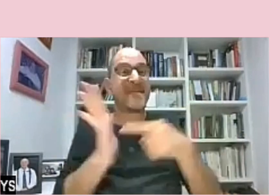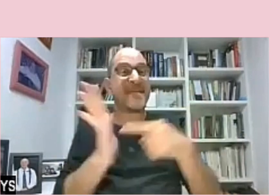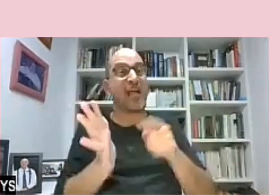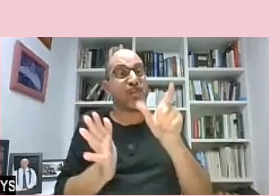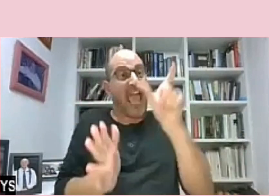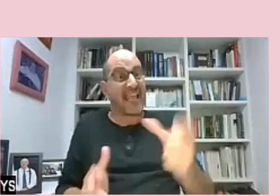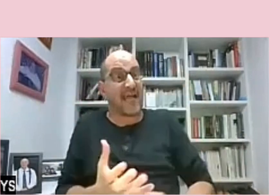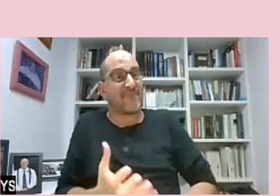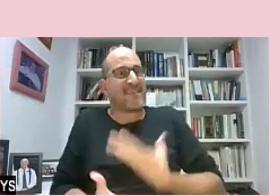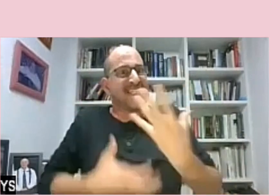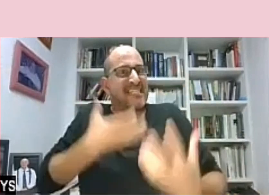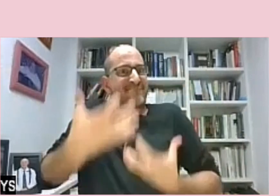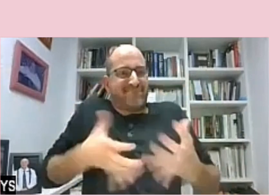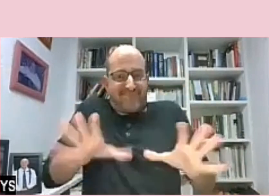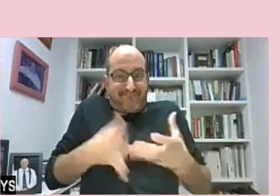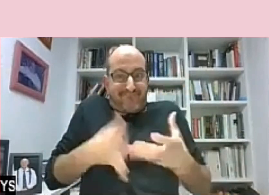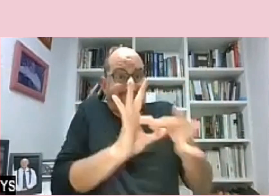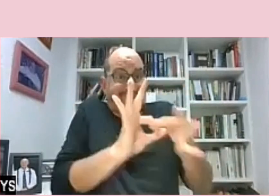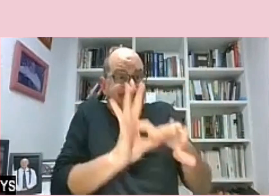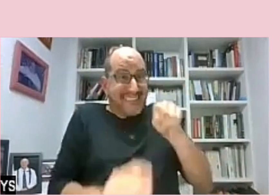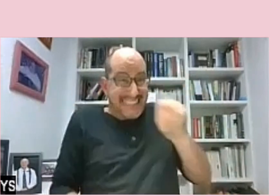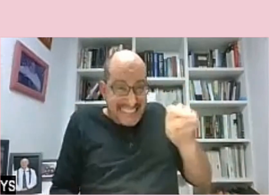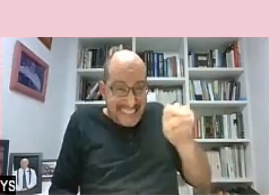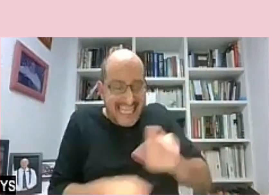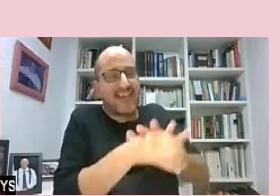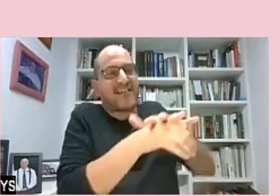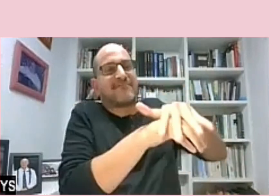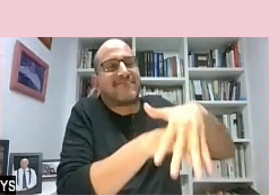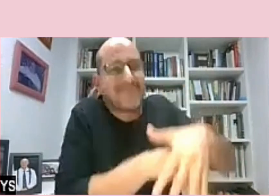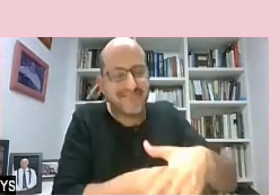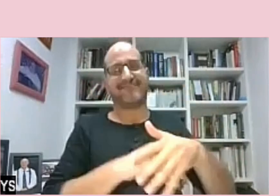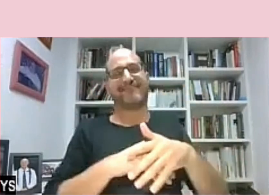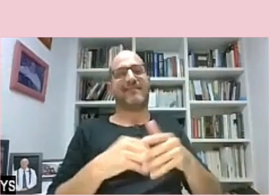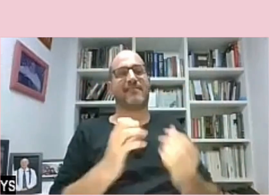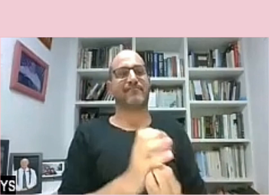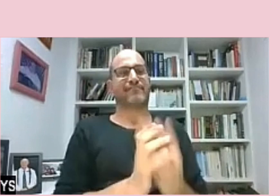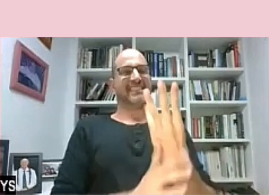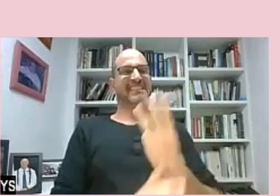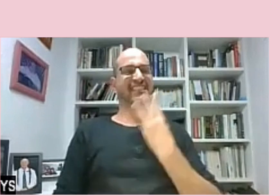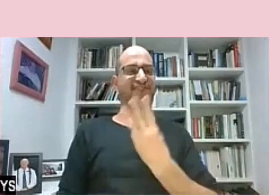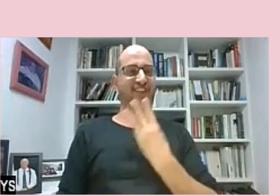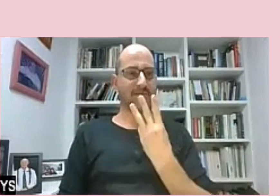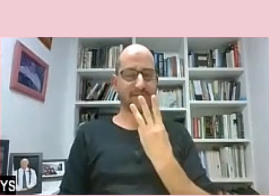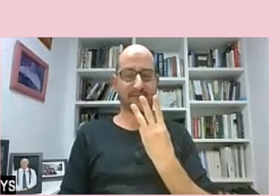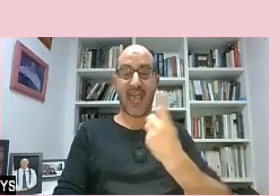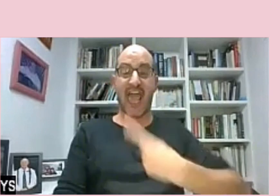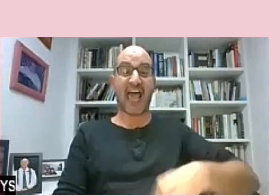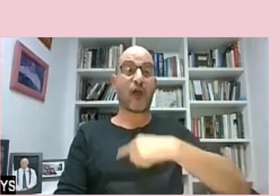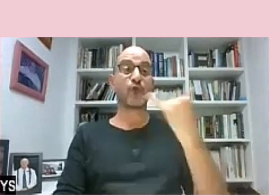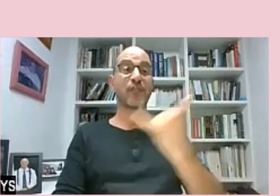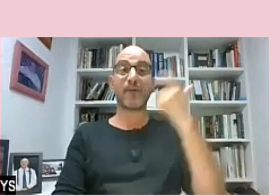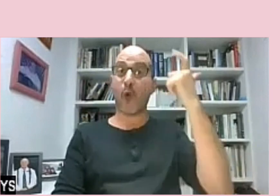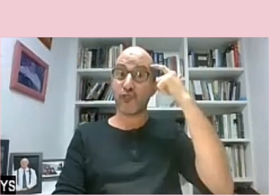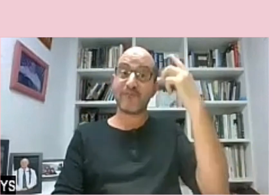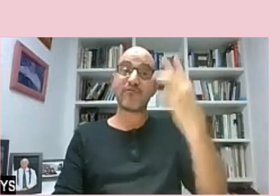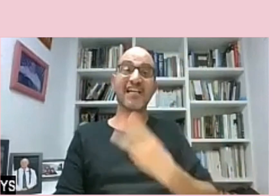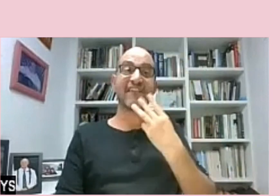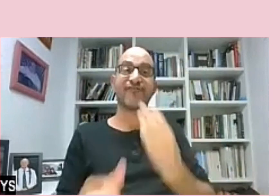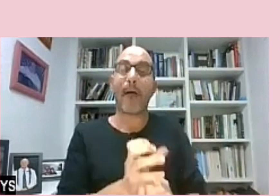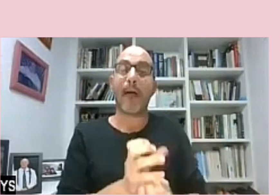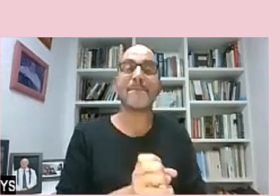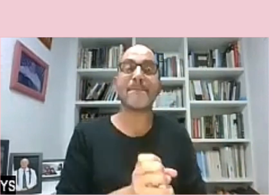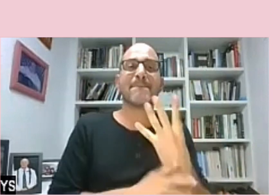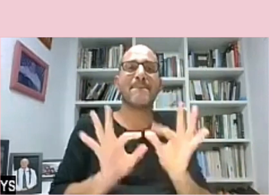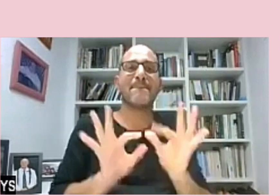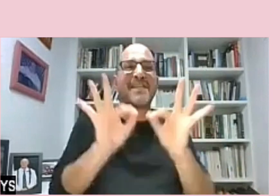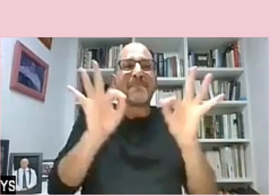הרצון לתקשר, ובגלל שהאדם נוצר הקשר הזה, אז כמובן זה משפיע ונוצרת השפה. אנחנו תמיד